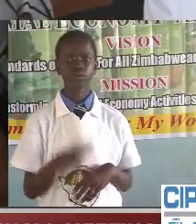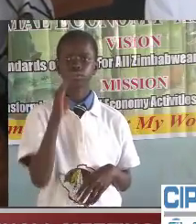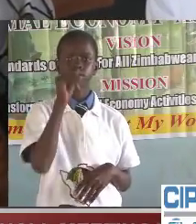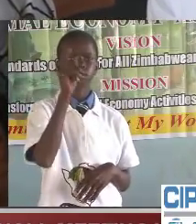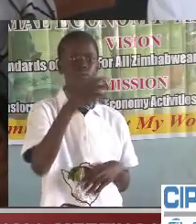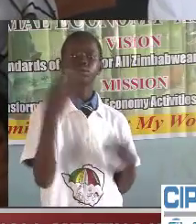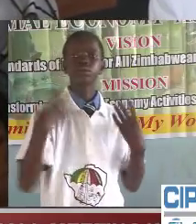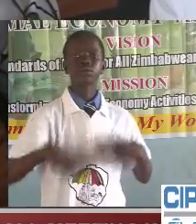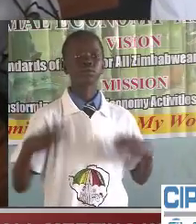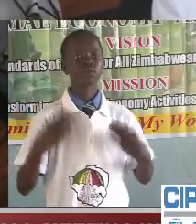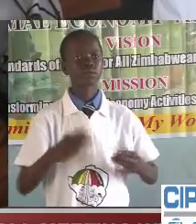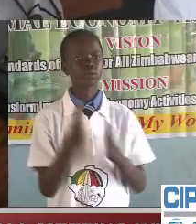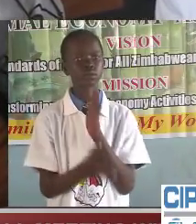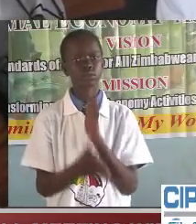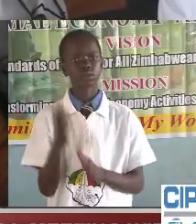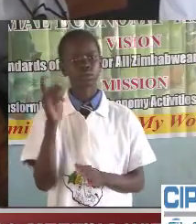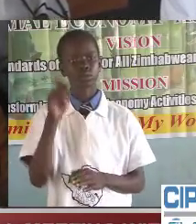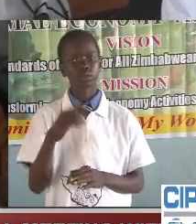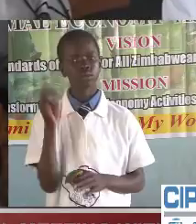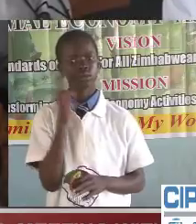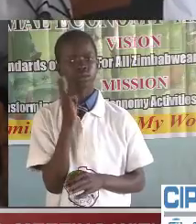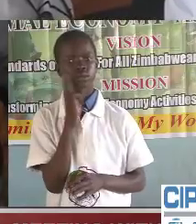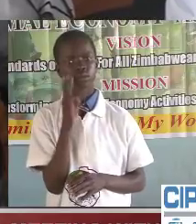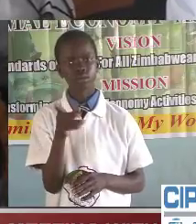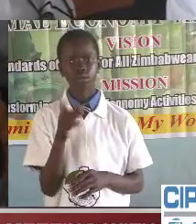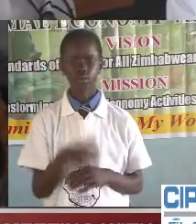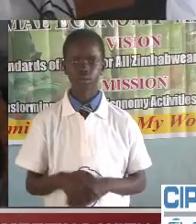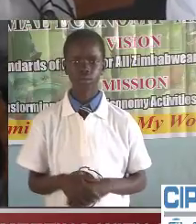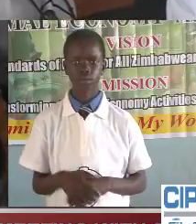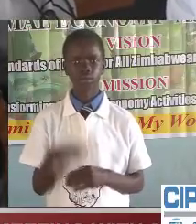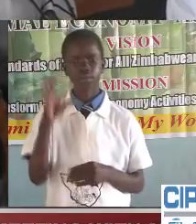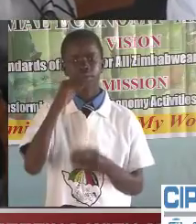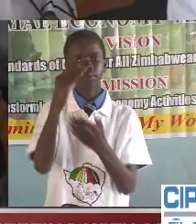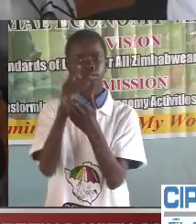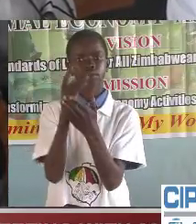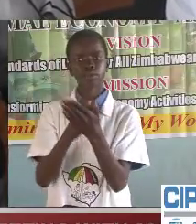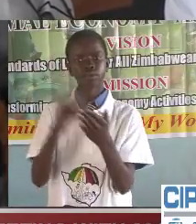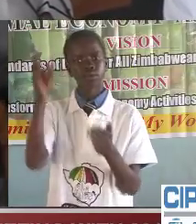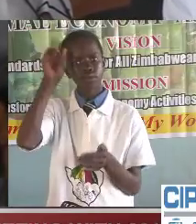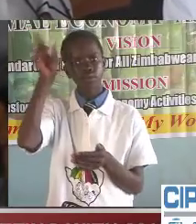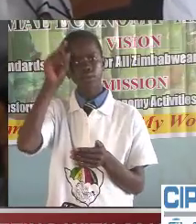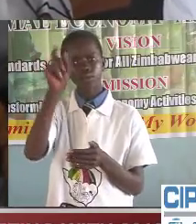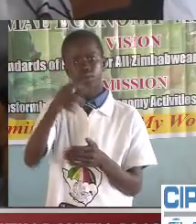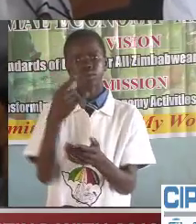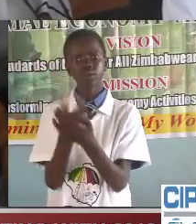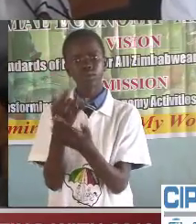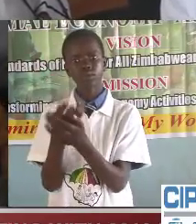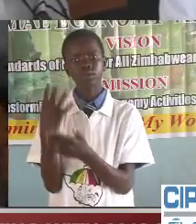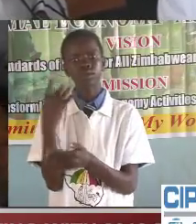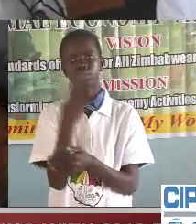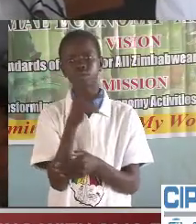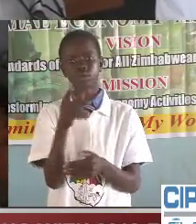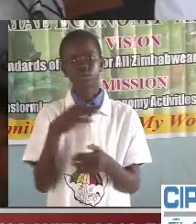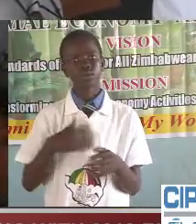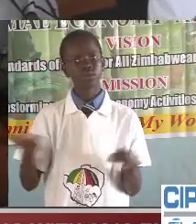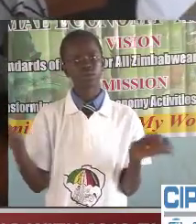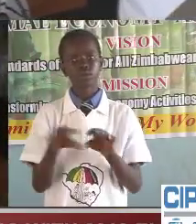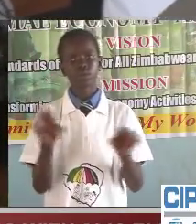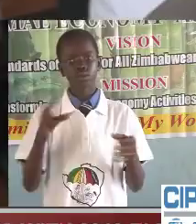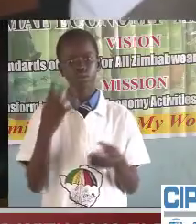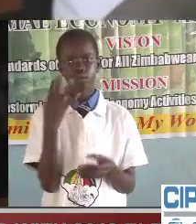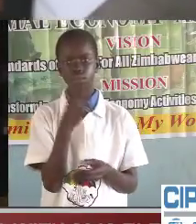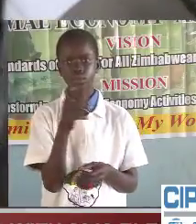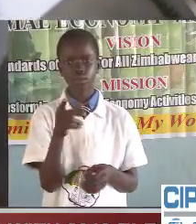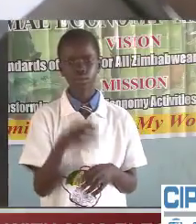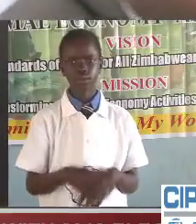kugadziriswa zvakanaka. Saka pabepa iri reservice charges panobatira mvura tichagadzirisa kuti mvura iyoyo